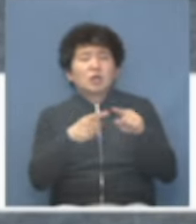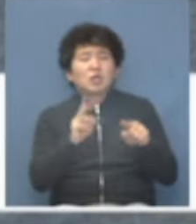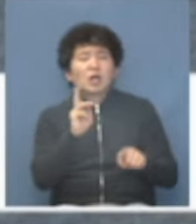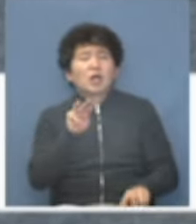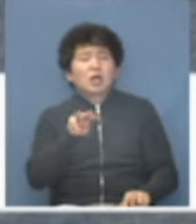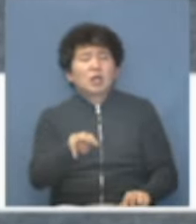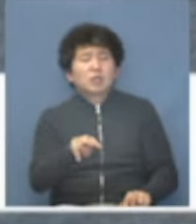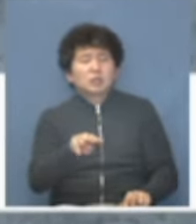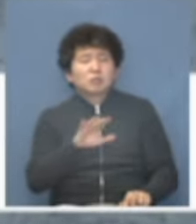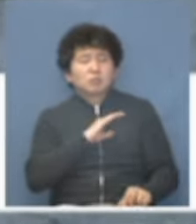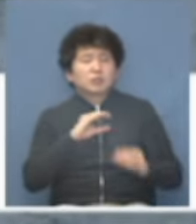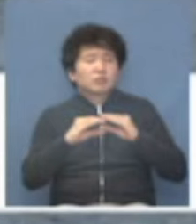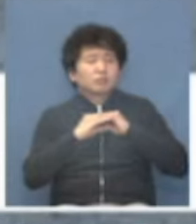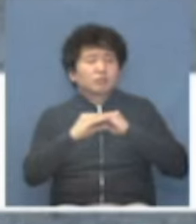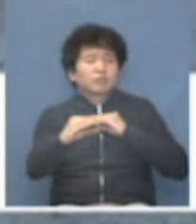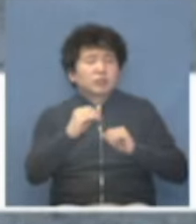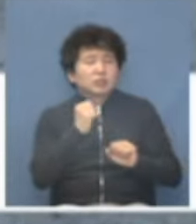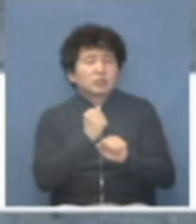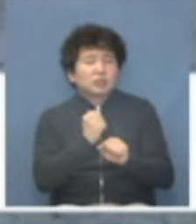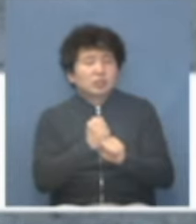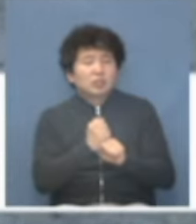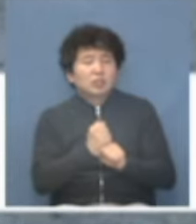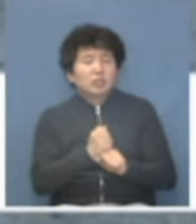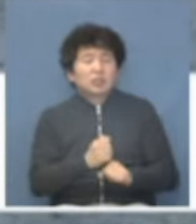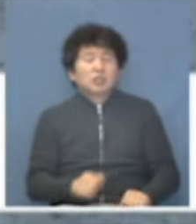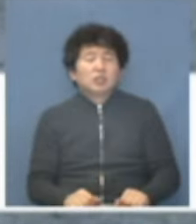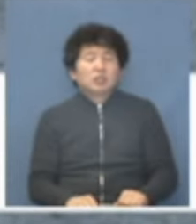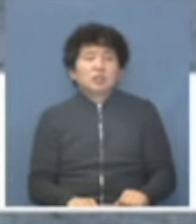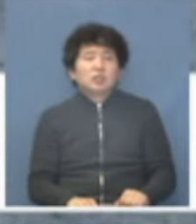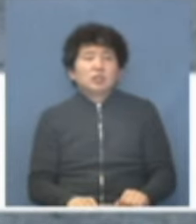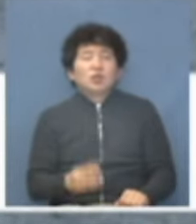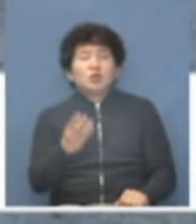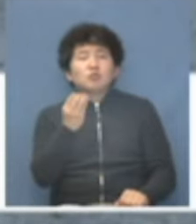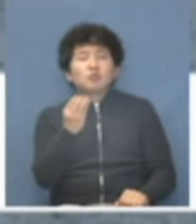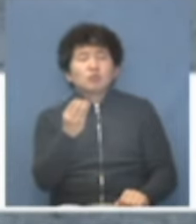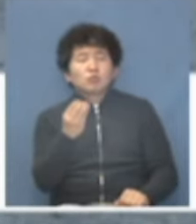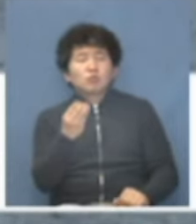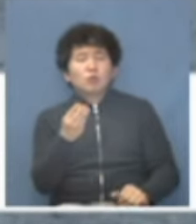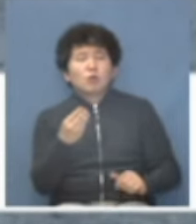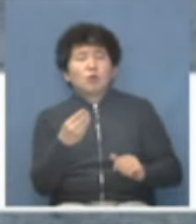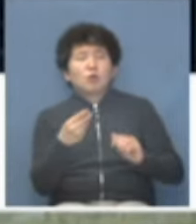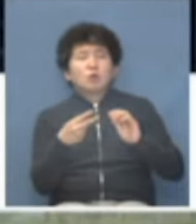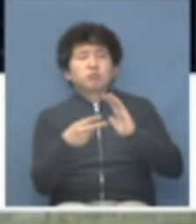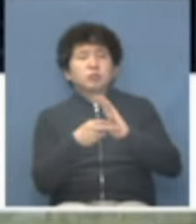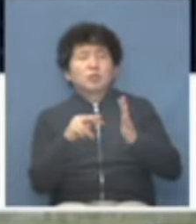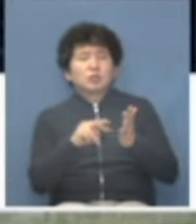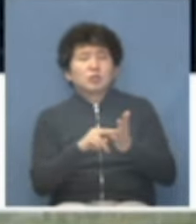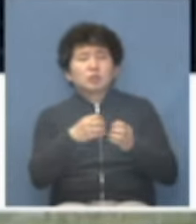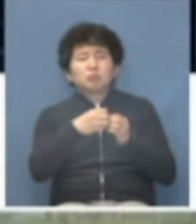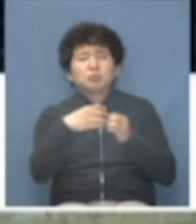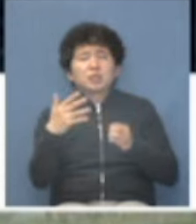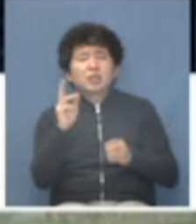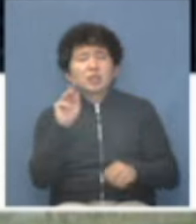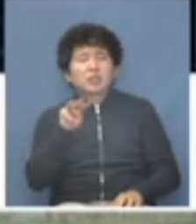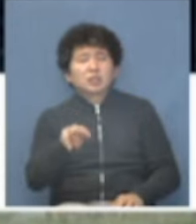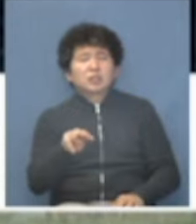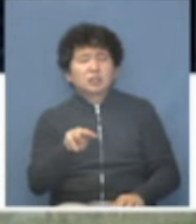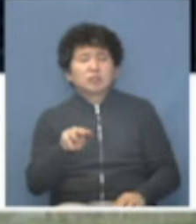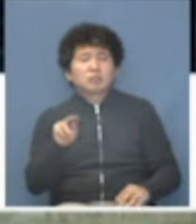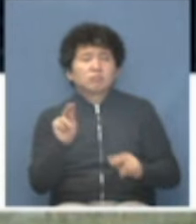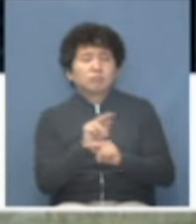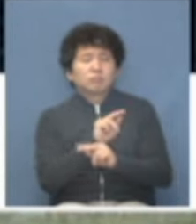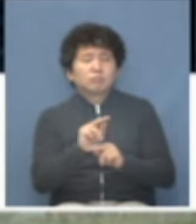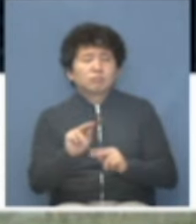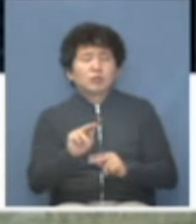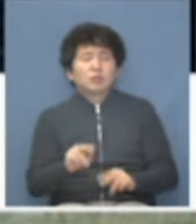километров. В этом году в рамках года дорог планируется проложить еще 15 километров дорожного полотна. Кроме того,